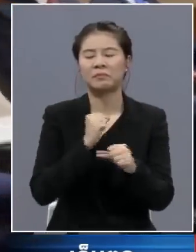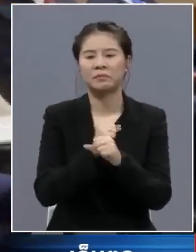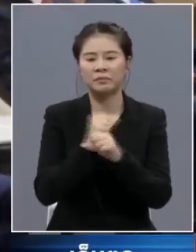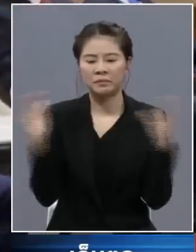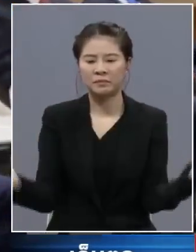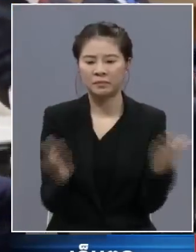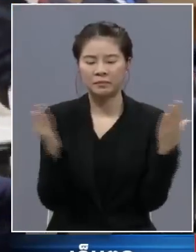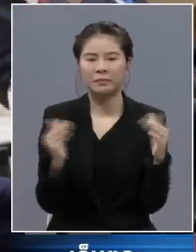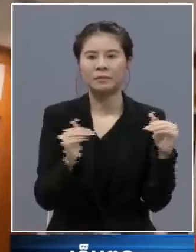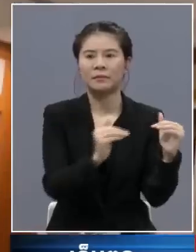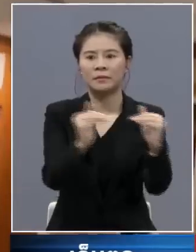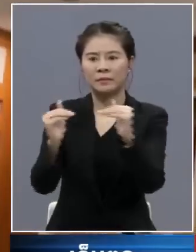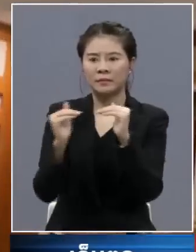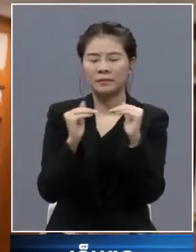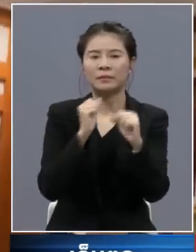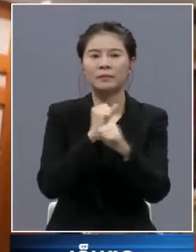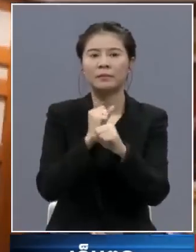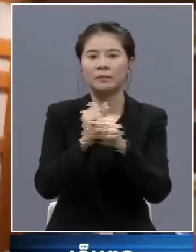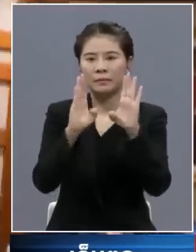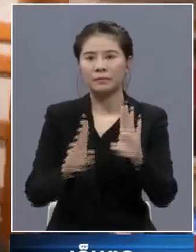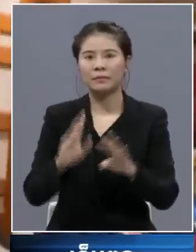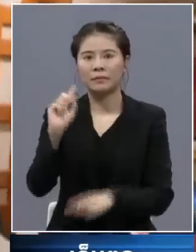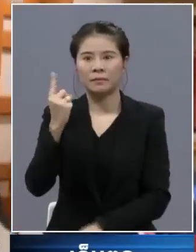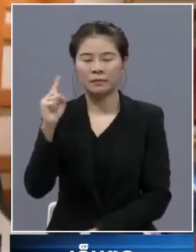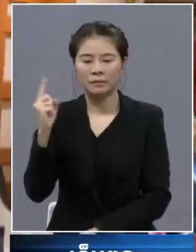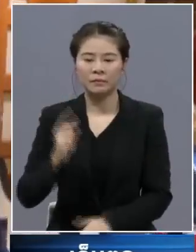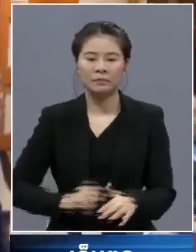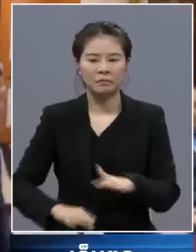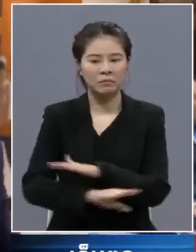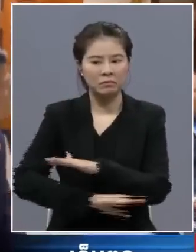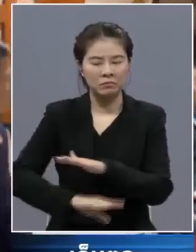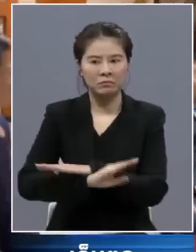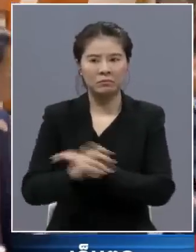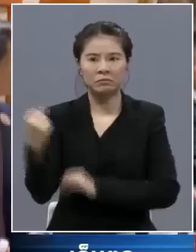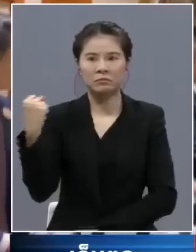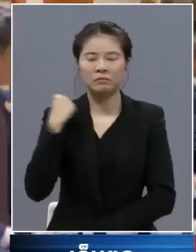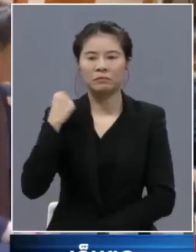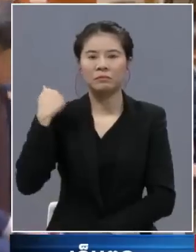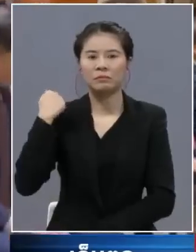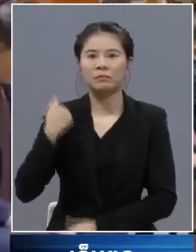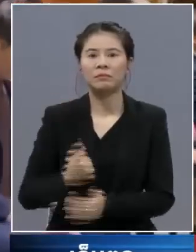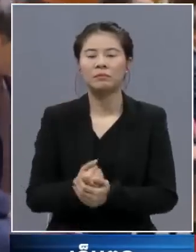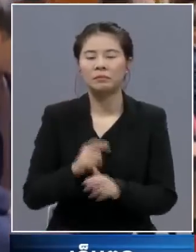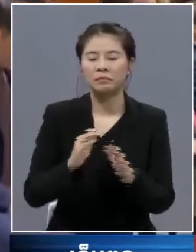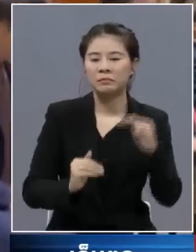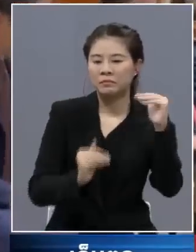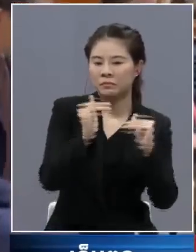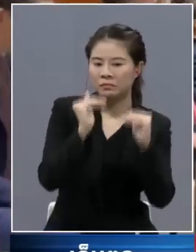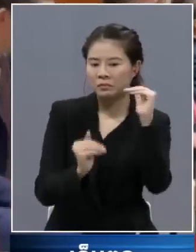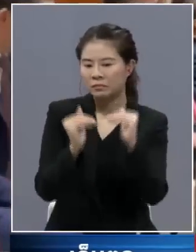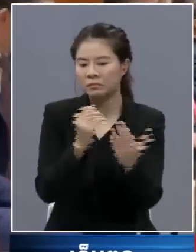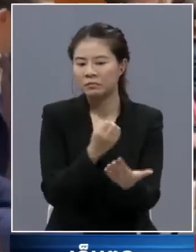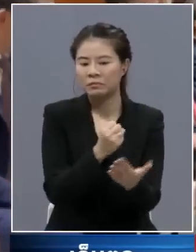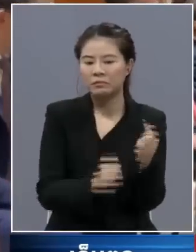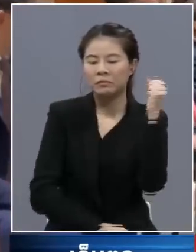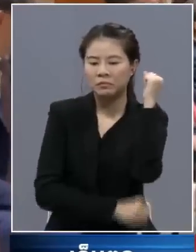น้นความทันสมัยคือต้องแฟร์แล้วก็พื้นฐานของประเทศต้องเฟิร์มและมีการเจริญเติบโตที่ลดความเหลื่อมล้ำซึ่งหากพี่น้องนักธุรกิ